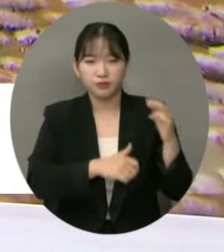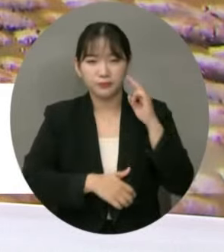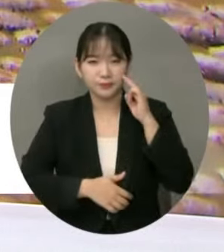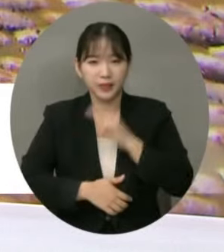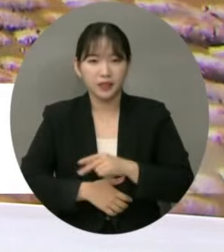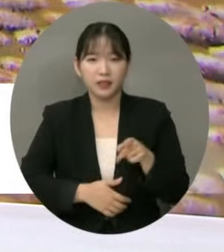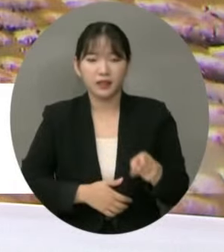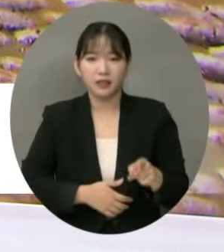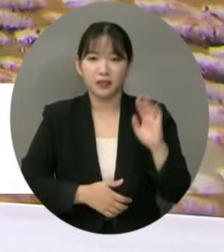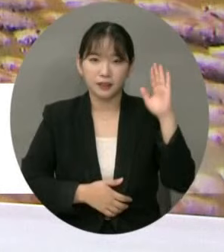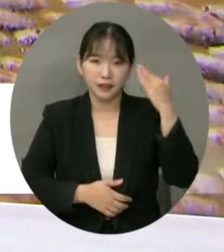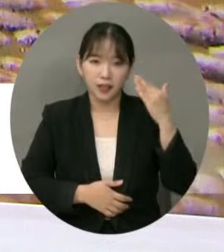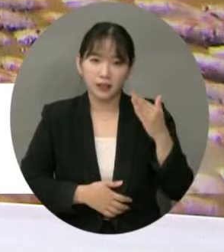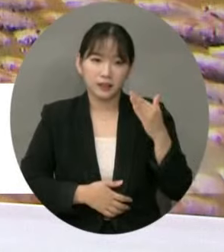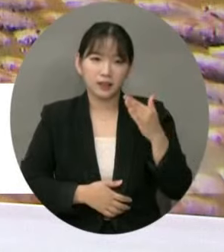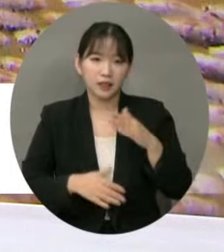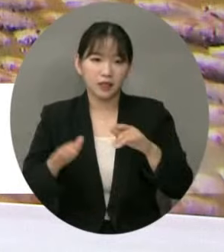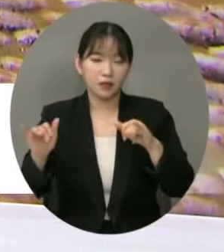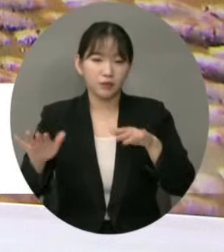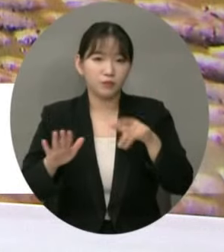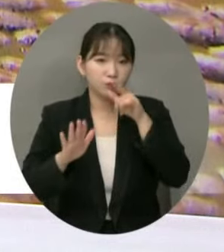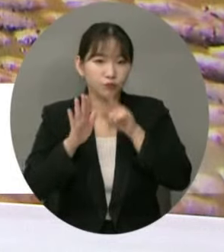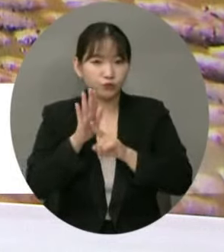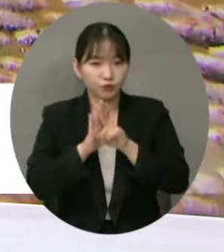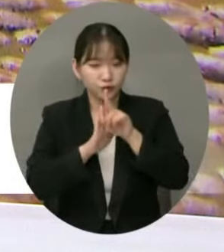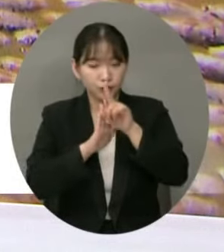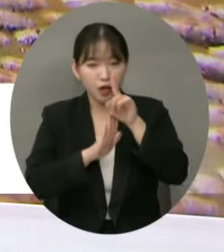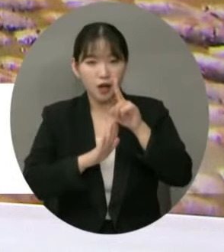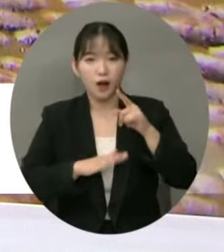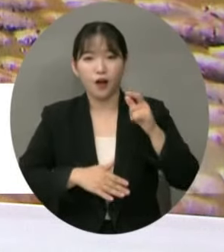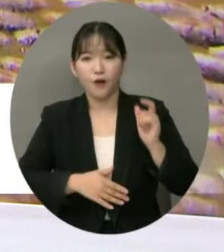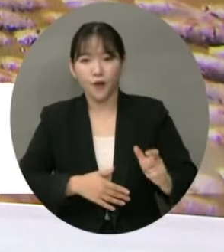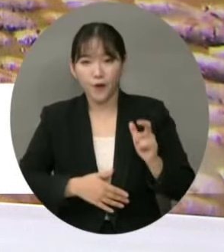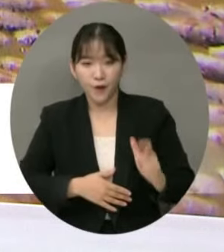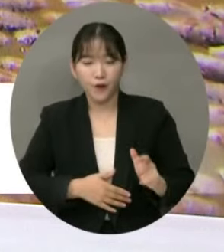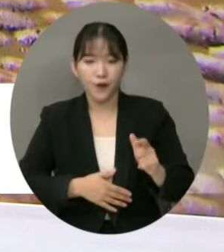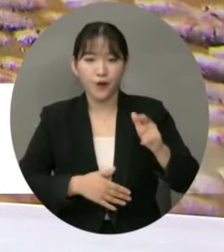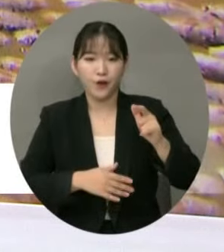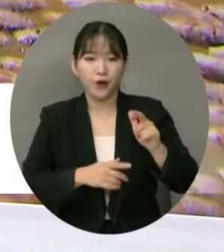있는데 최근에는 높은 수원에도 잘 견디는 양식장